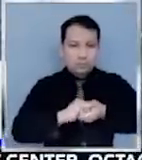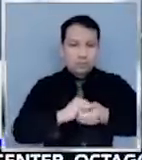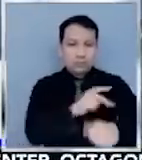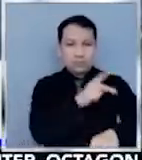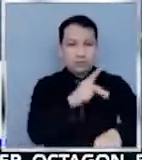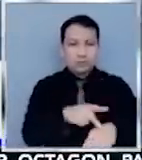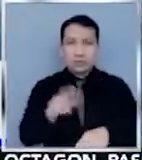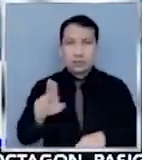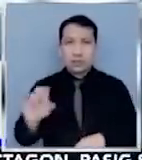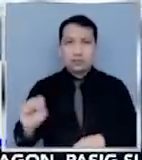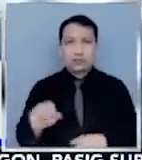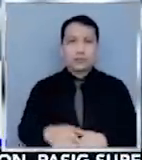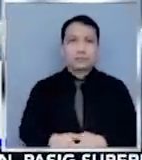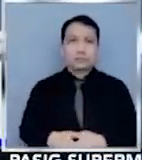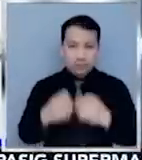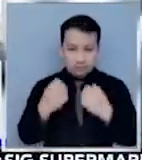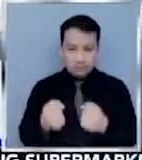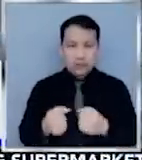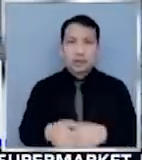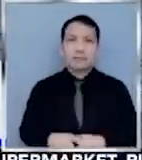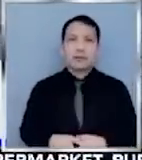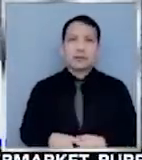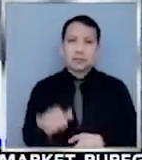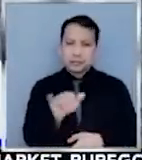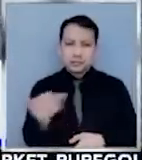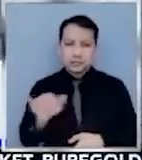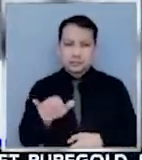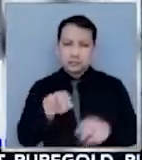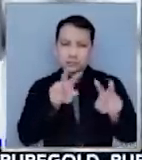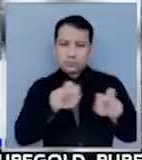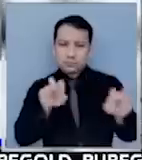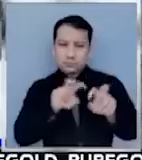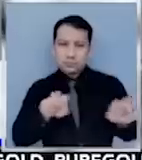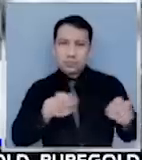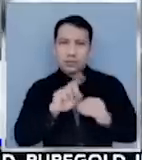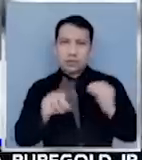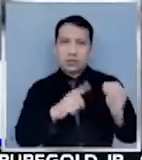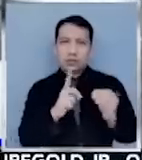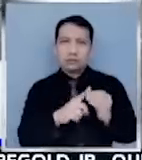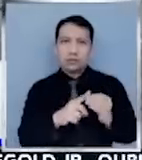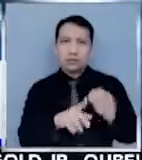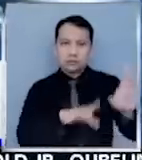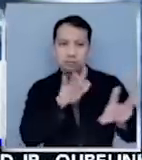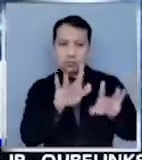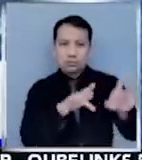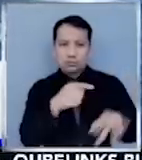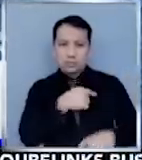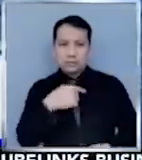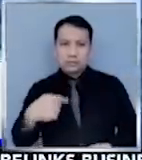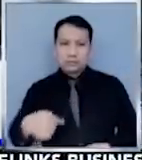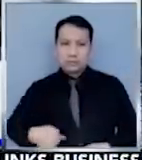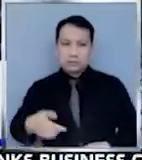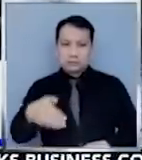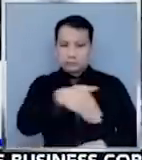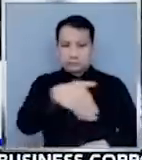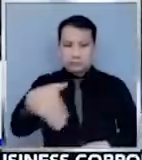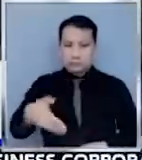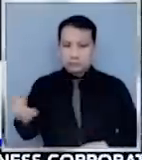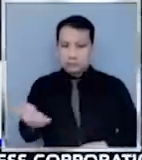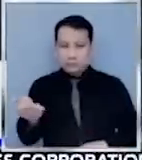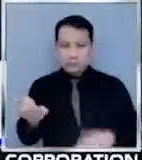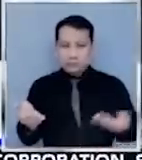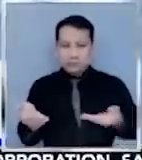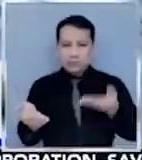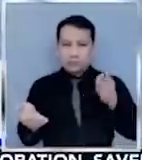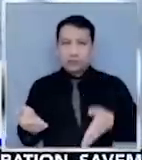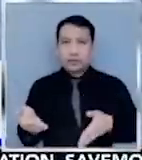din ito sa gitna ng pag-iimbestiga ng Pilipinas sa napaulat na pangaharas ng Chinese Coast Guard sa mga mangingistang Pilipino sa Ayungin